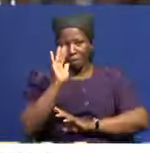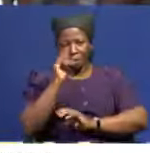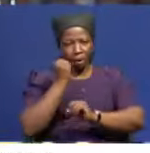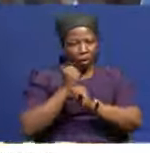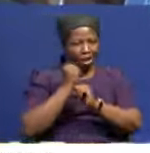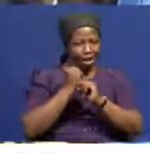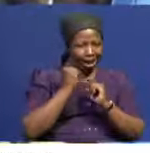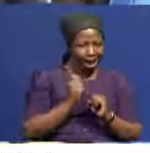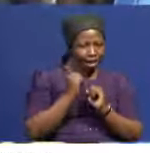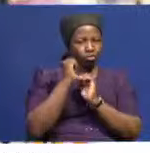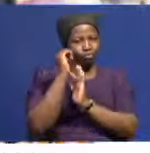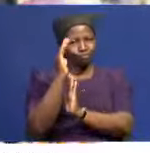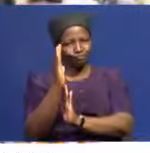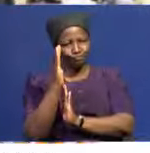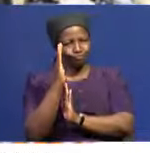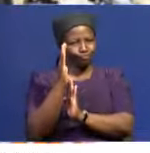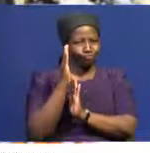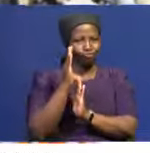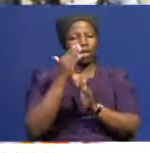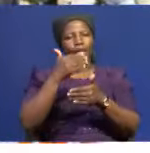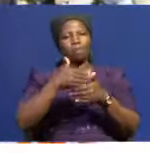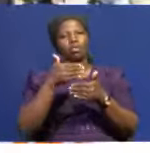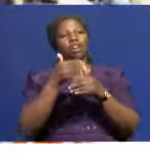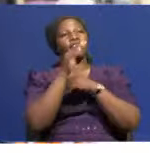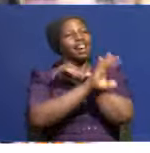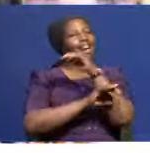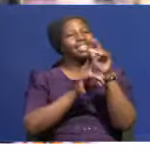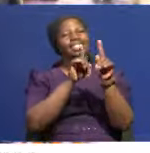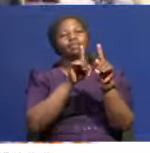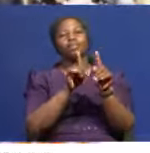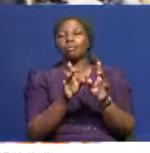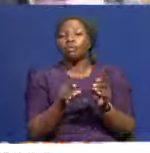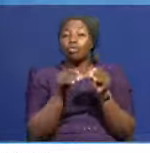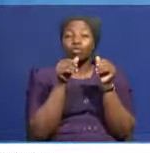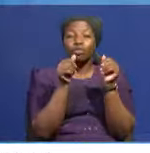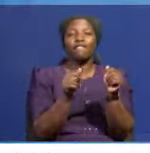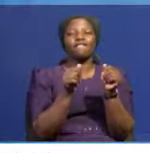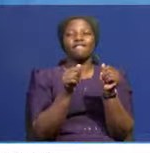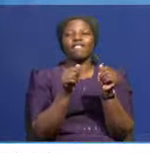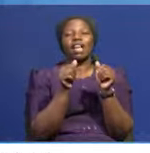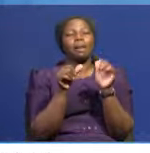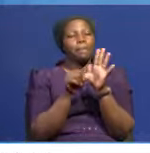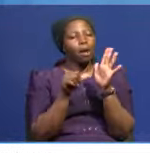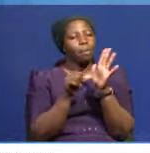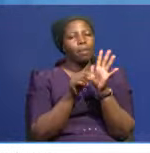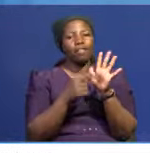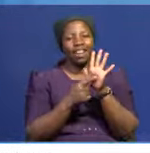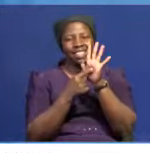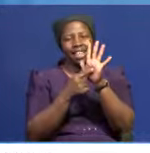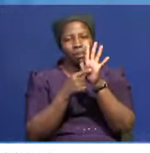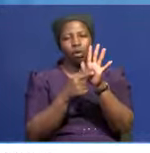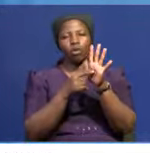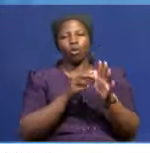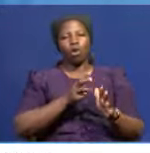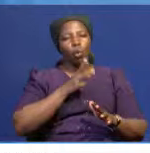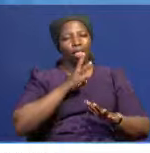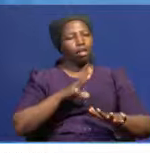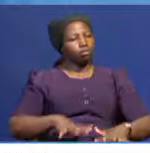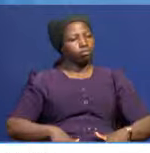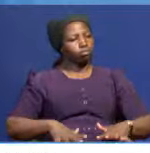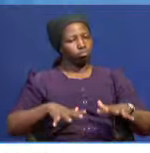usalama kwenye mipaka ya nchi hii na pia kushughulikia majanga kama vile mafuriko. Your readiness to respond in times of